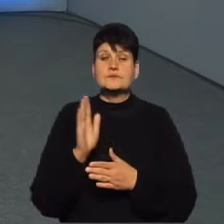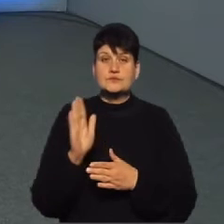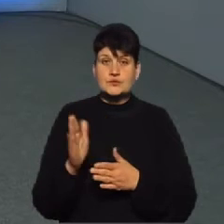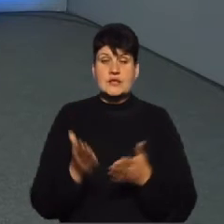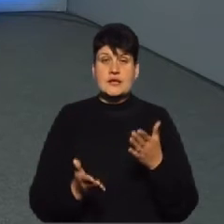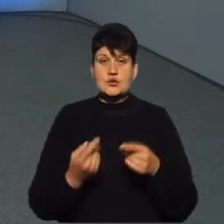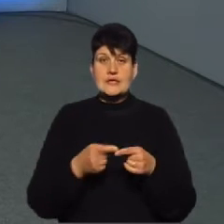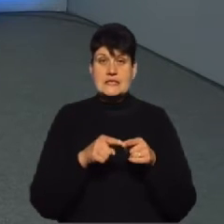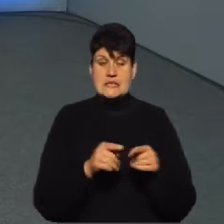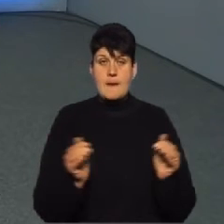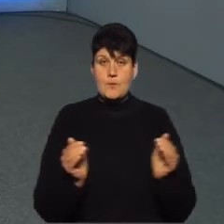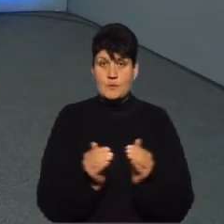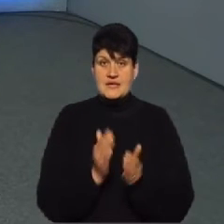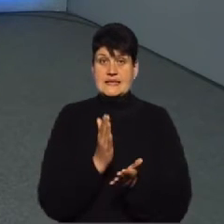то